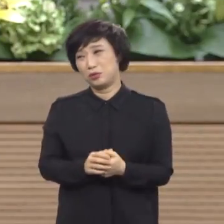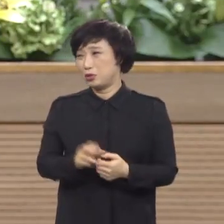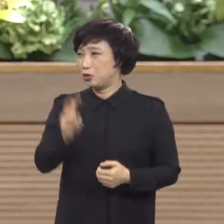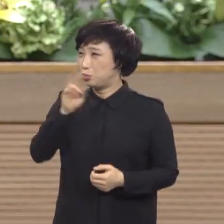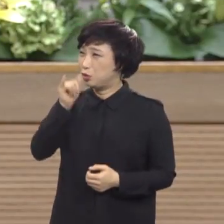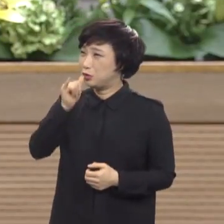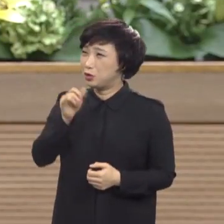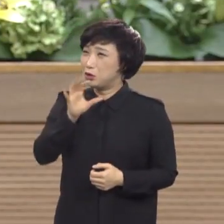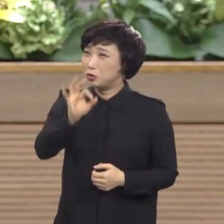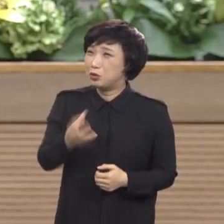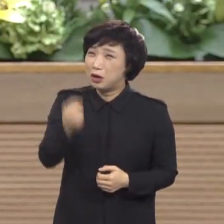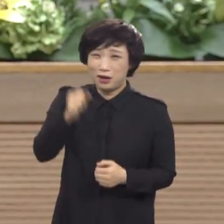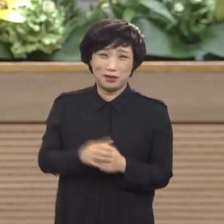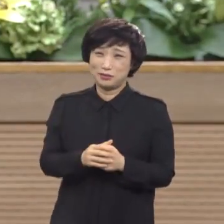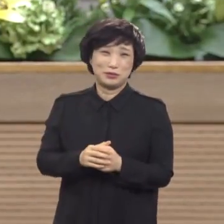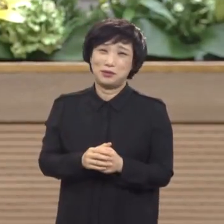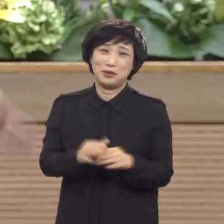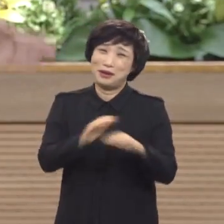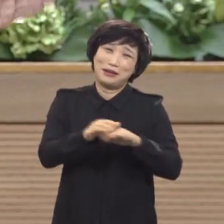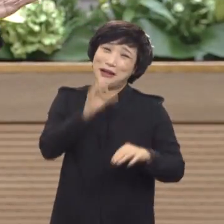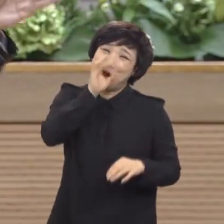돈으로도 안 돼요,